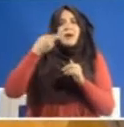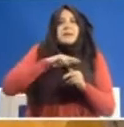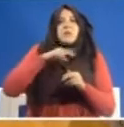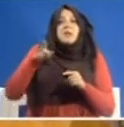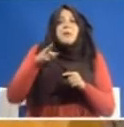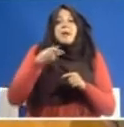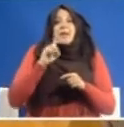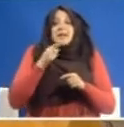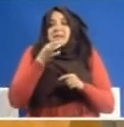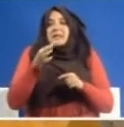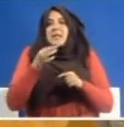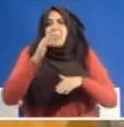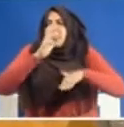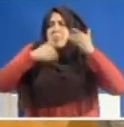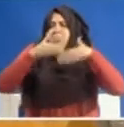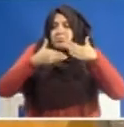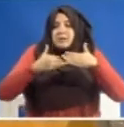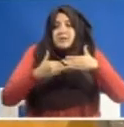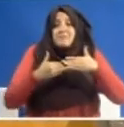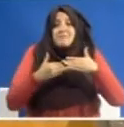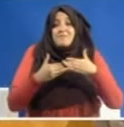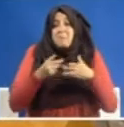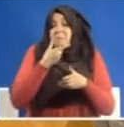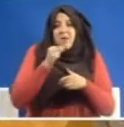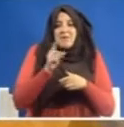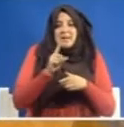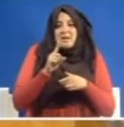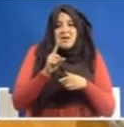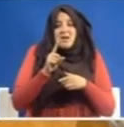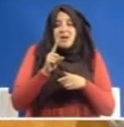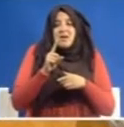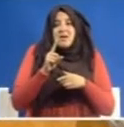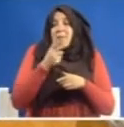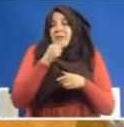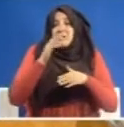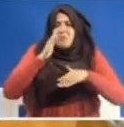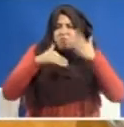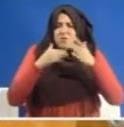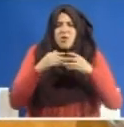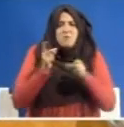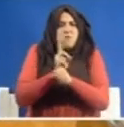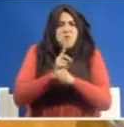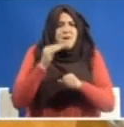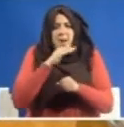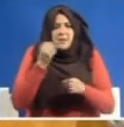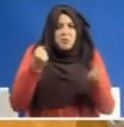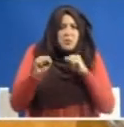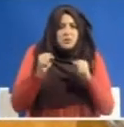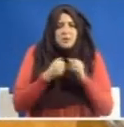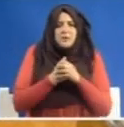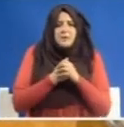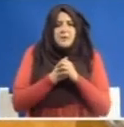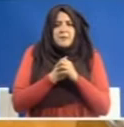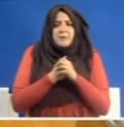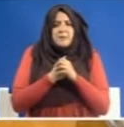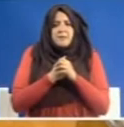ومن التكنولوجيا، فهذا أيضا تستدعي منا أيضا نحن بالمقابل أن تكون هناك أيضا حركة عندنا أيضا نحن